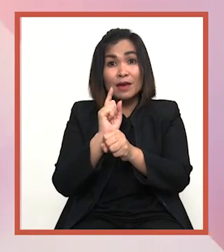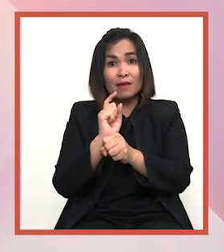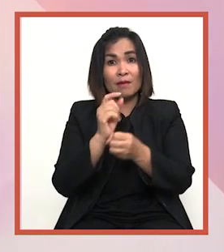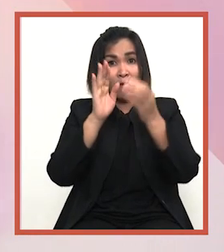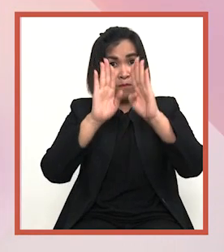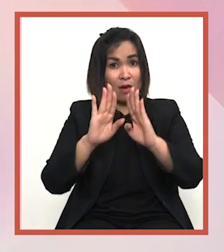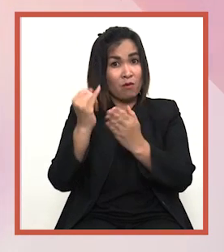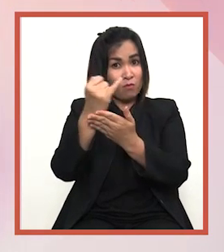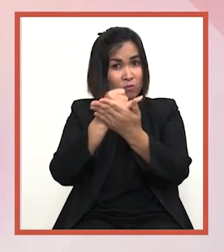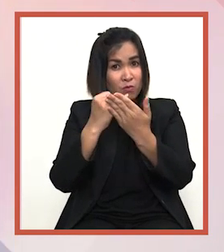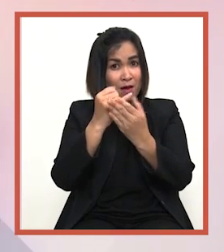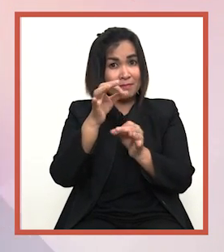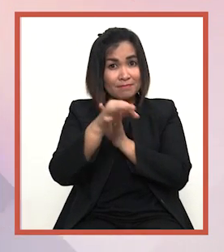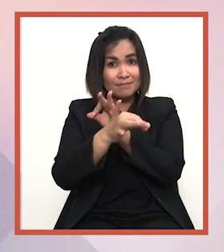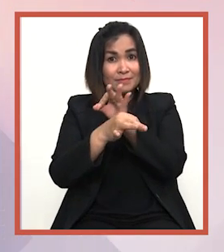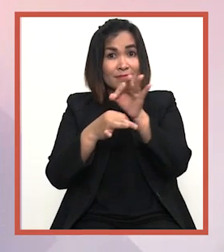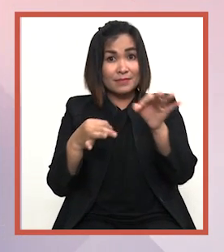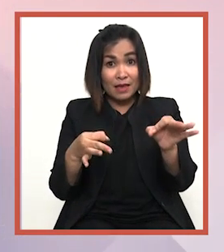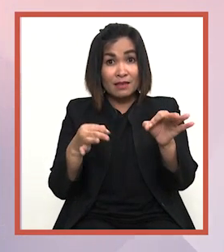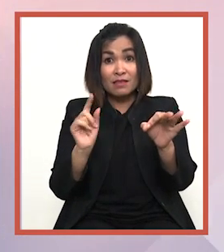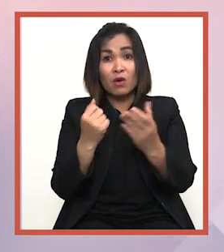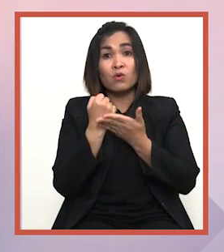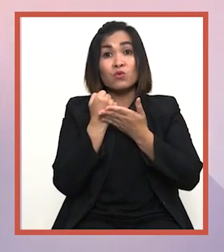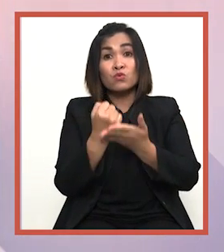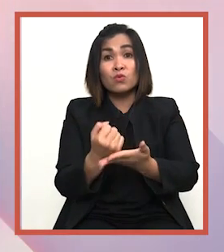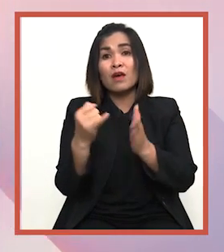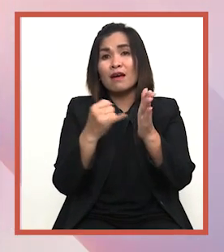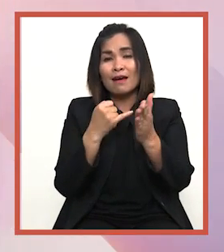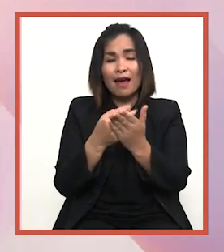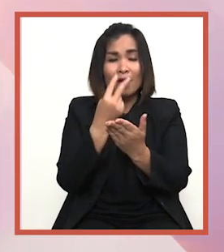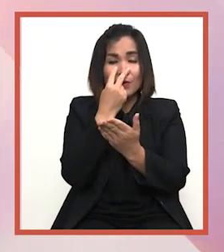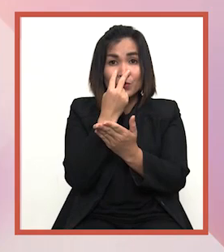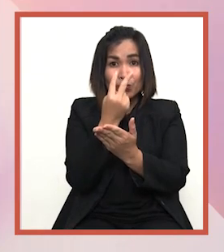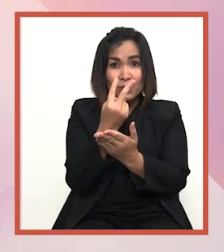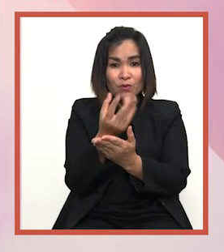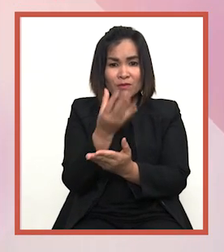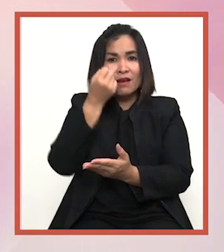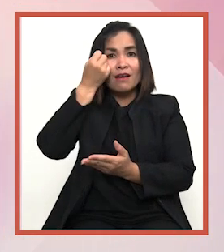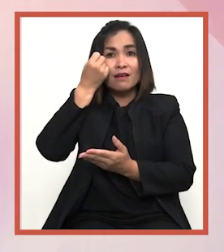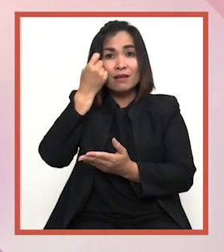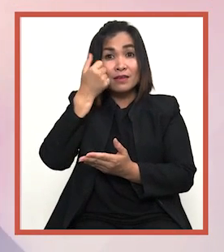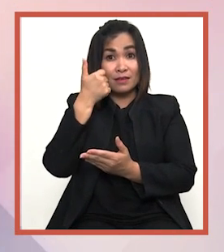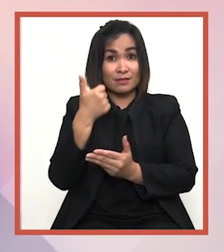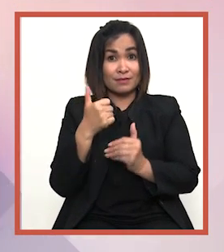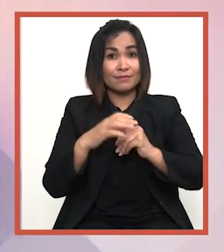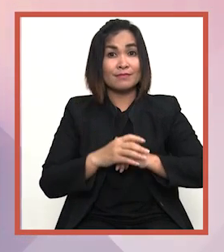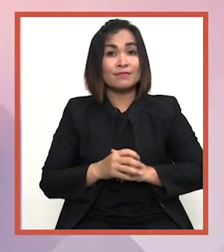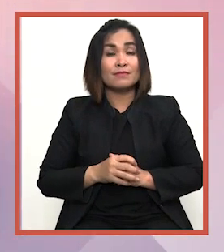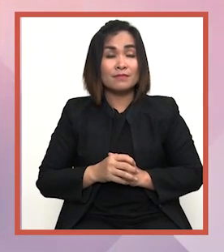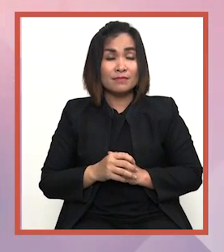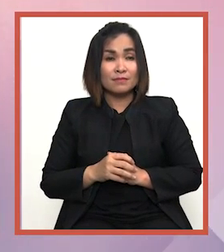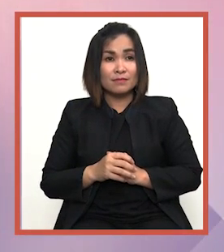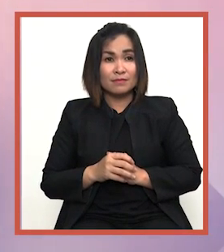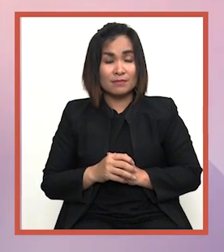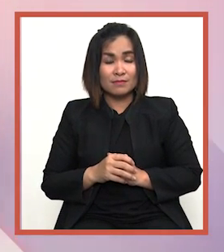แบบนะครับเข้ามาทดแทนนะครับเพื่อให้ง่ายต่อการอ่านและทำความเข้าใจนะครับ